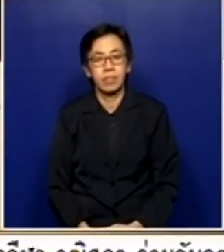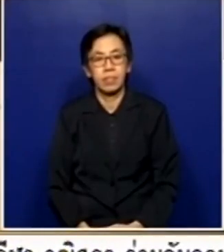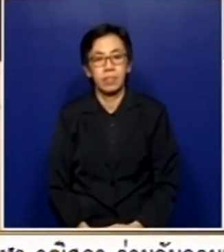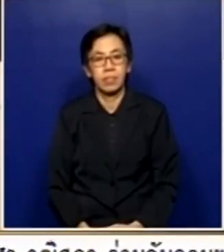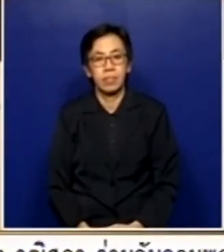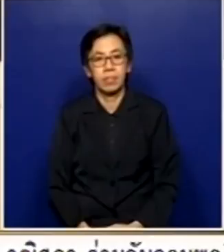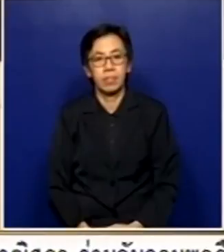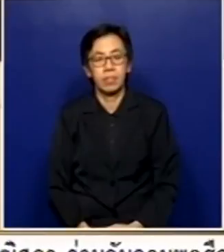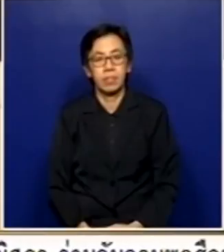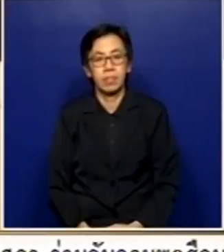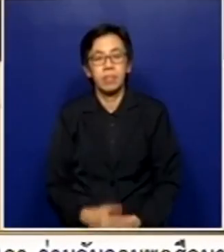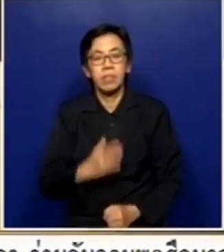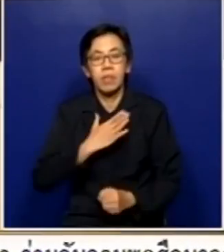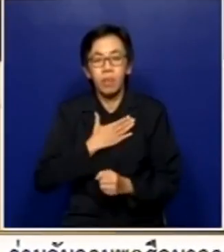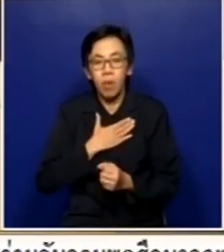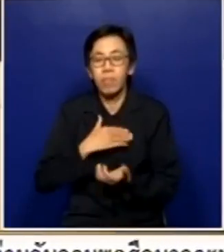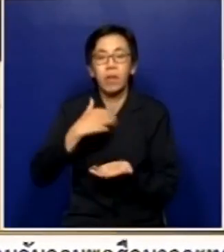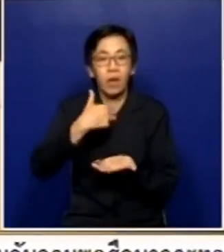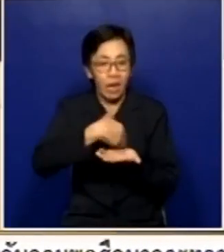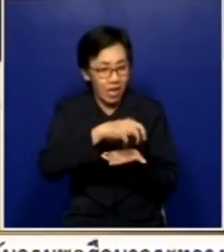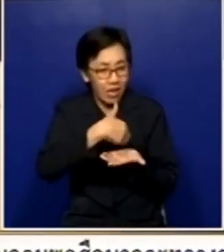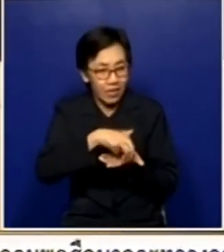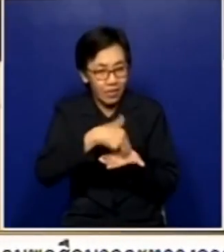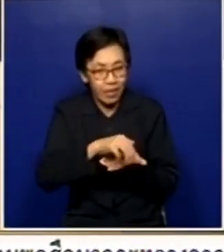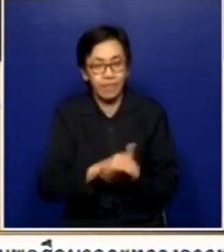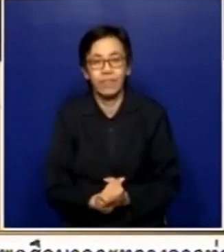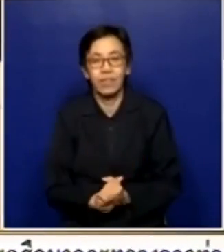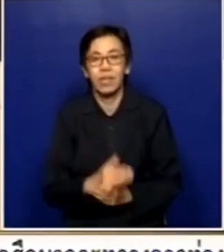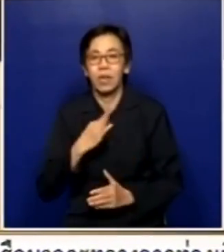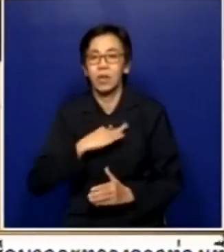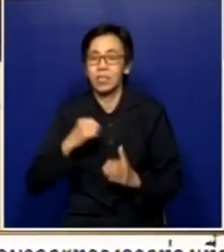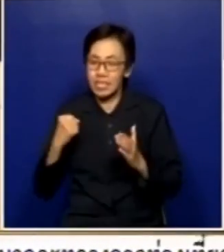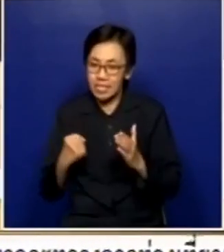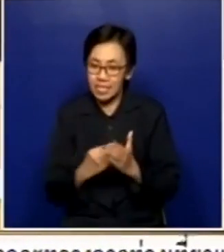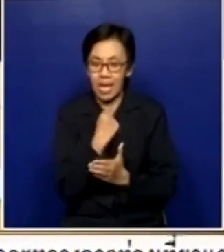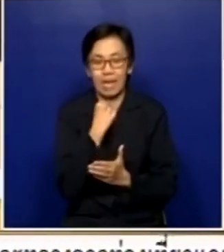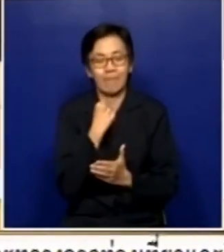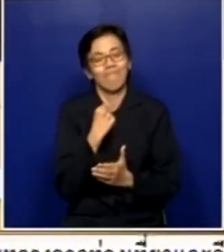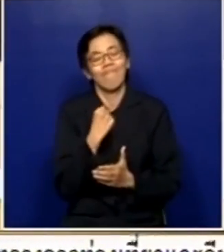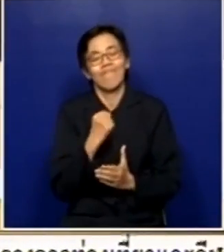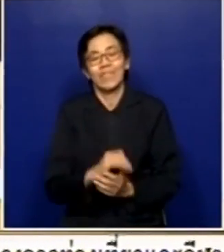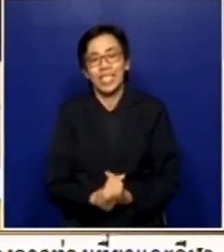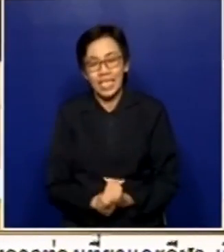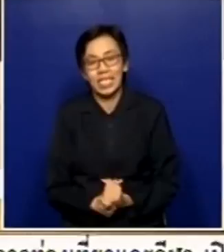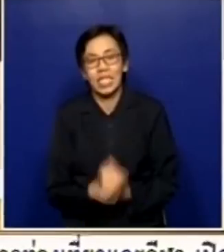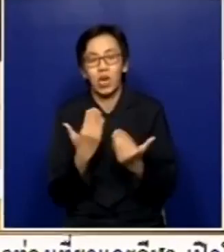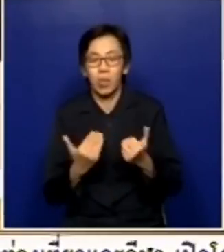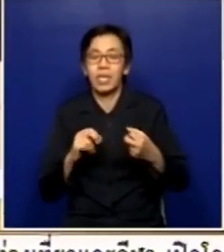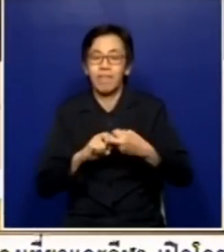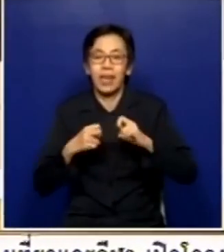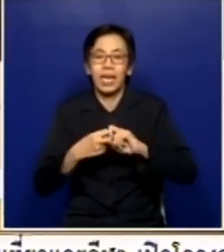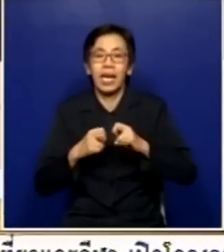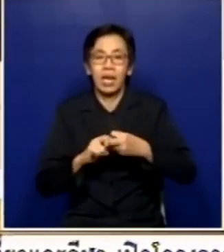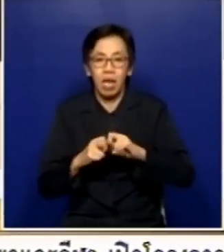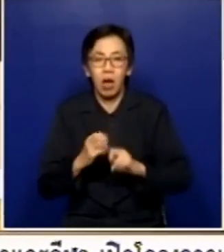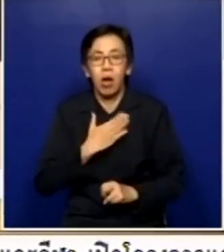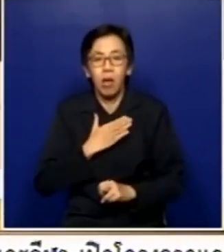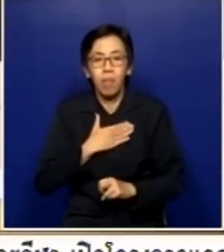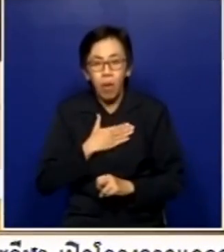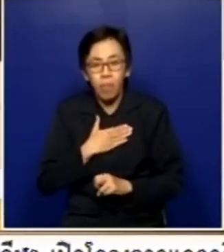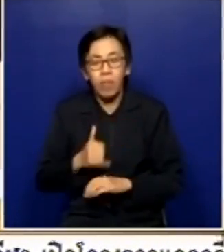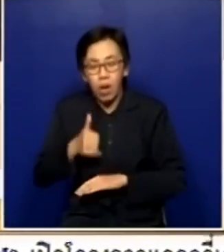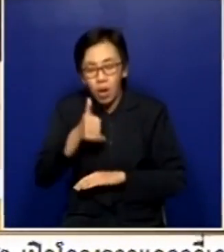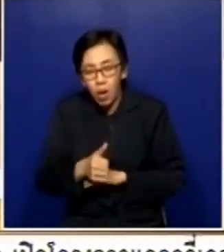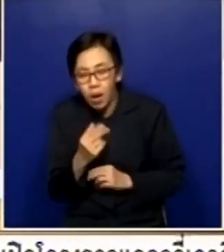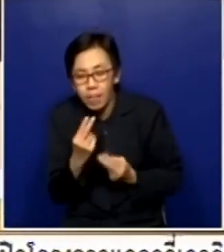เจอรถให้ครับว่าก็เสียดายที่มันมีเหตุการณ์บางอย่างเกิดขึ้นเป็นคู่นี้ผมลงไปก็เลยไป